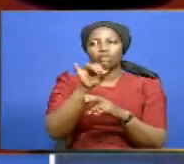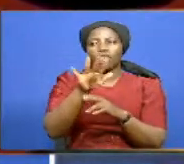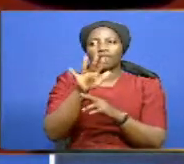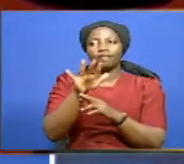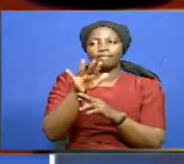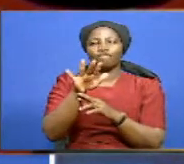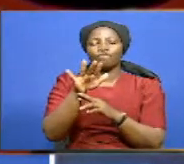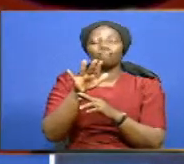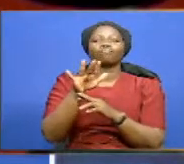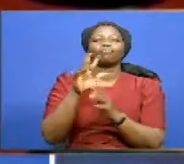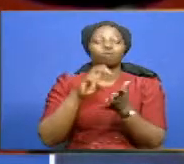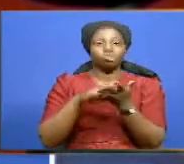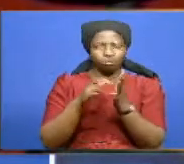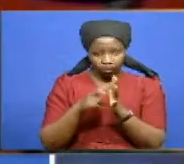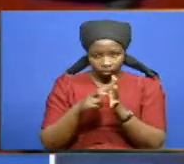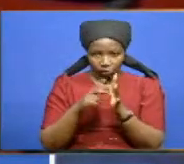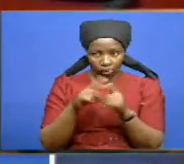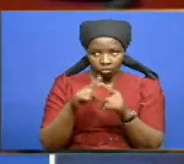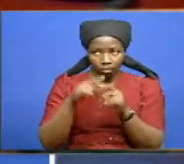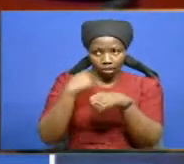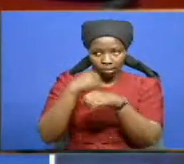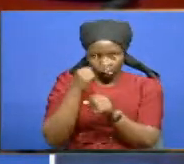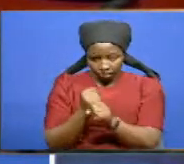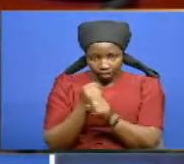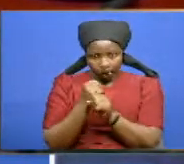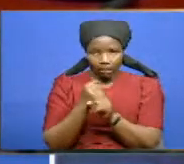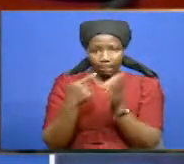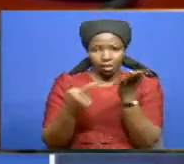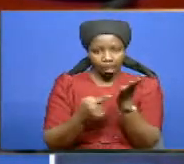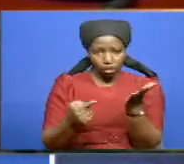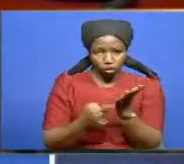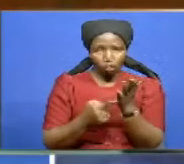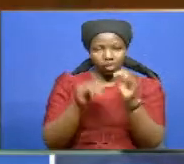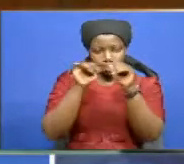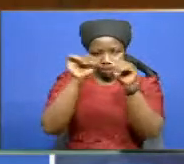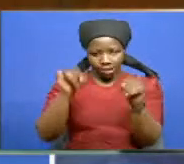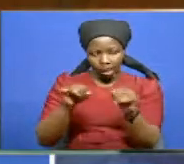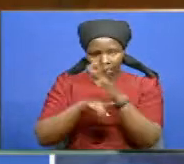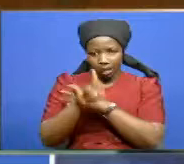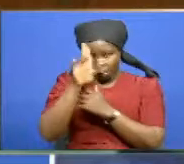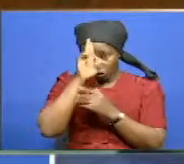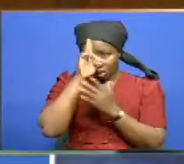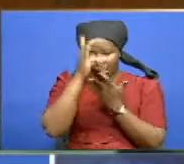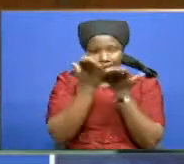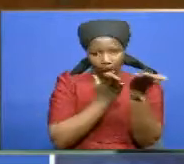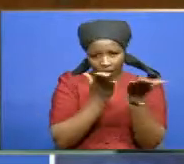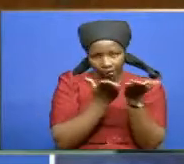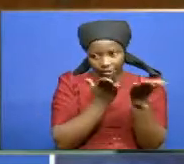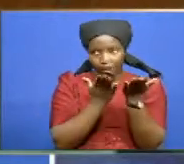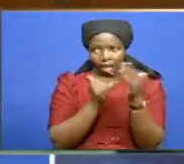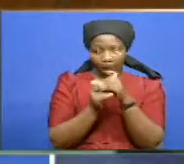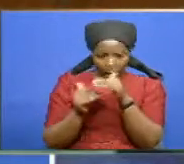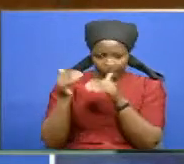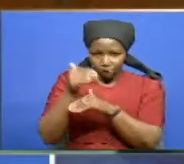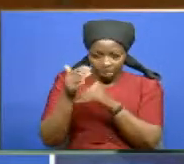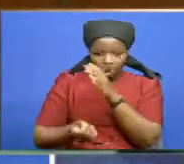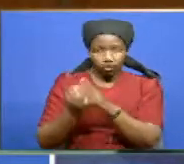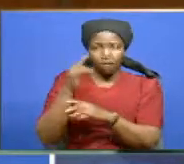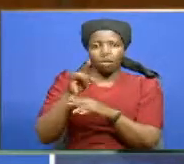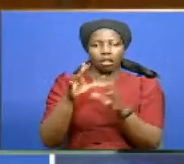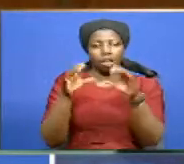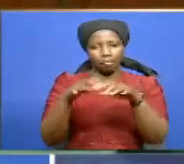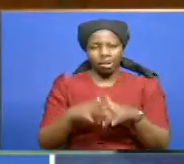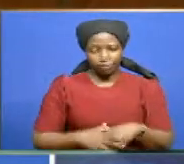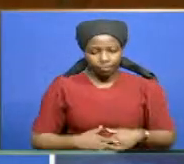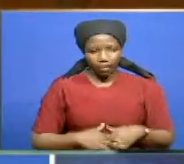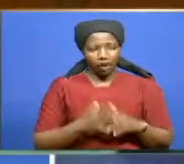usalama katika mfumo wa dijitali katika idara ya polisi miezi mitatu baada ya uzinduzi wa kampuni hiyo. Afisa upelelezi